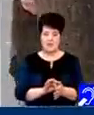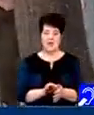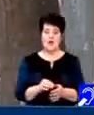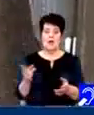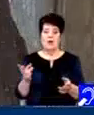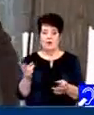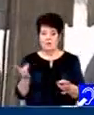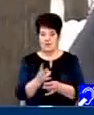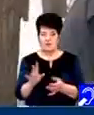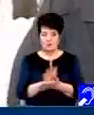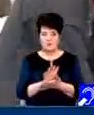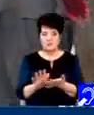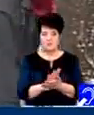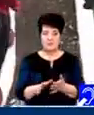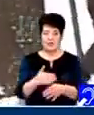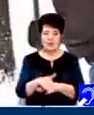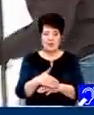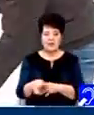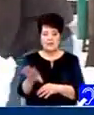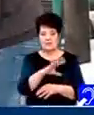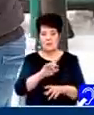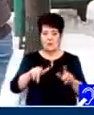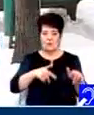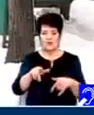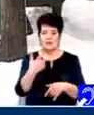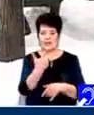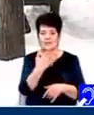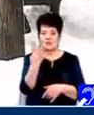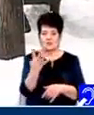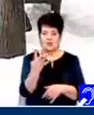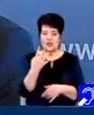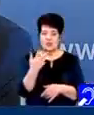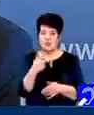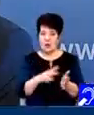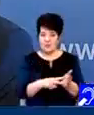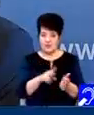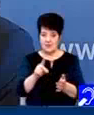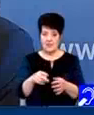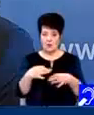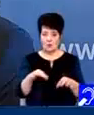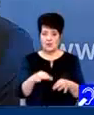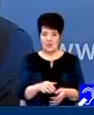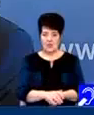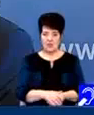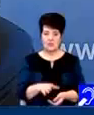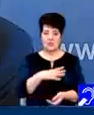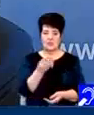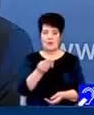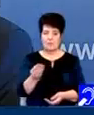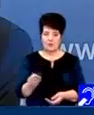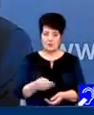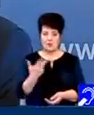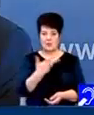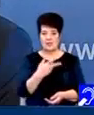a dezăpezi curțile de bloc și trotuarele au fost mobilizate 37 de utilaje. Timp de două zile s-a presurat în